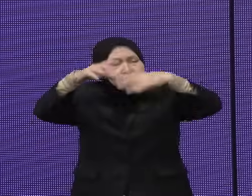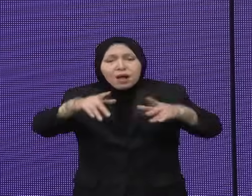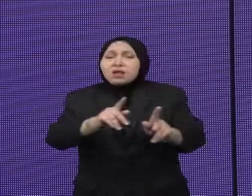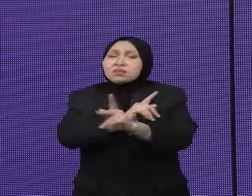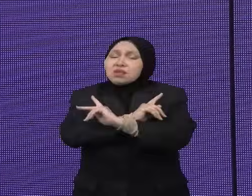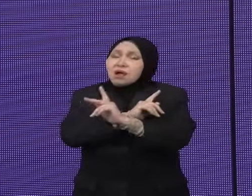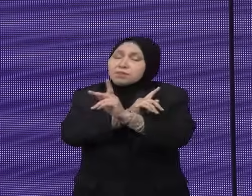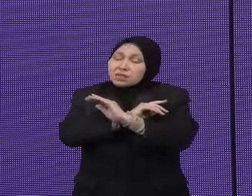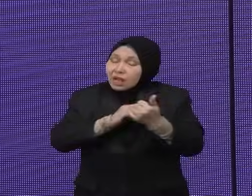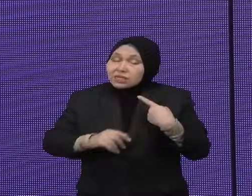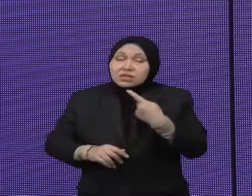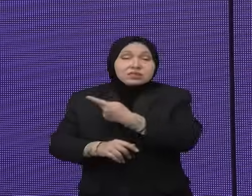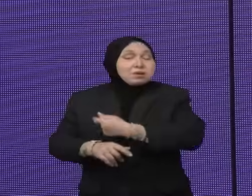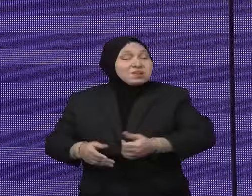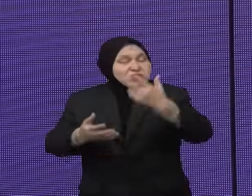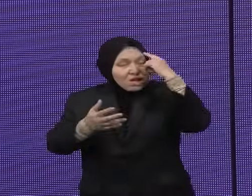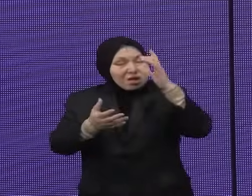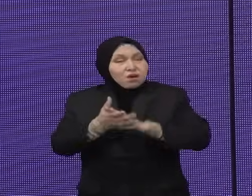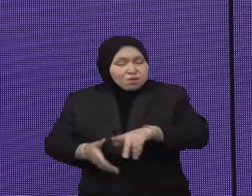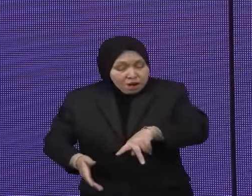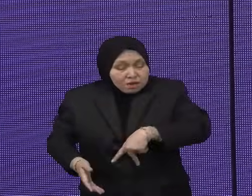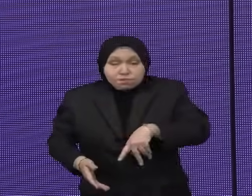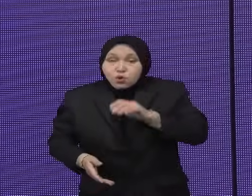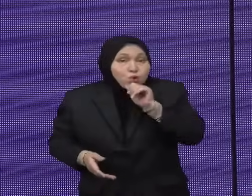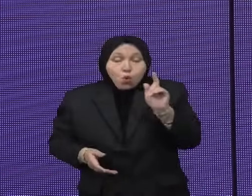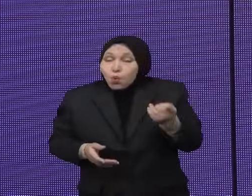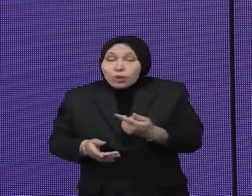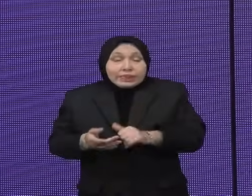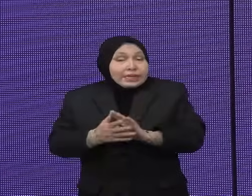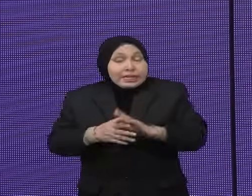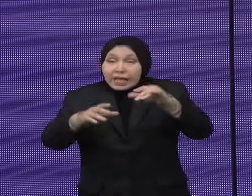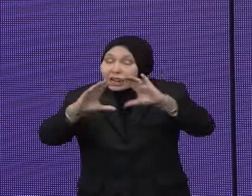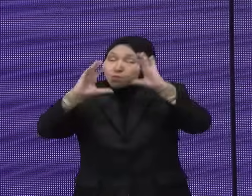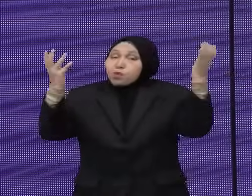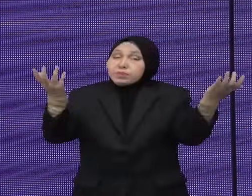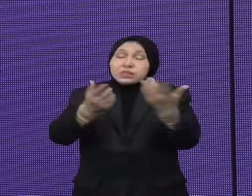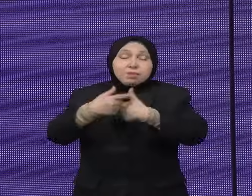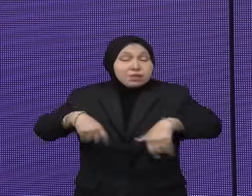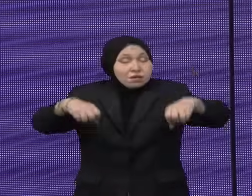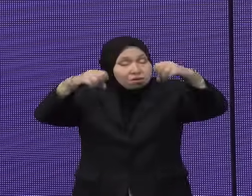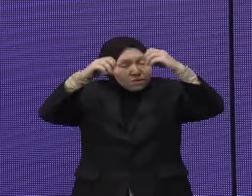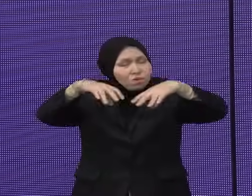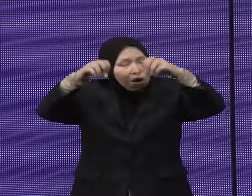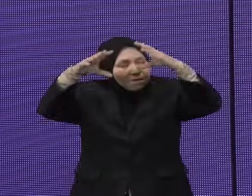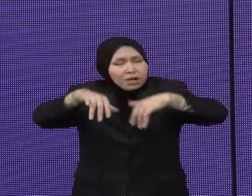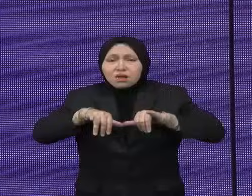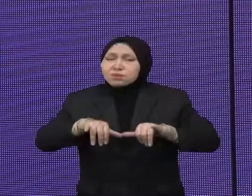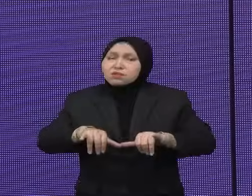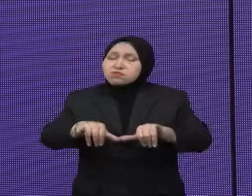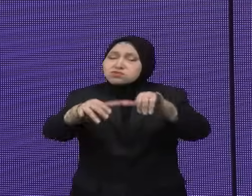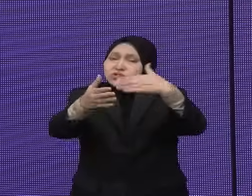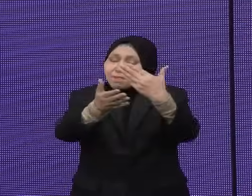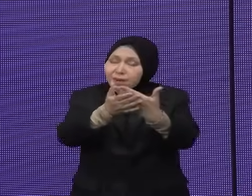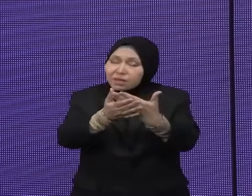kita percaya, kita tahu bahawa rahim ini bukan sekadar rahmat di atas muka bumi ini sahaja, tetapi rahmat yang terus berterusan